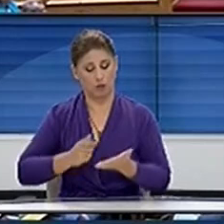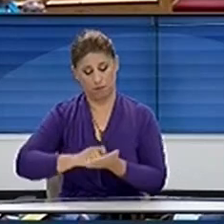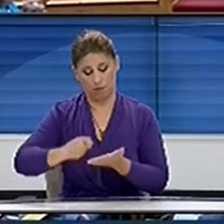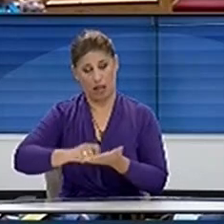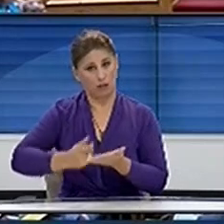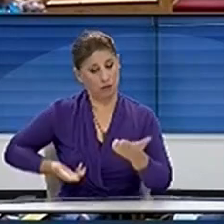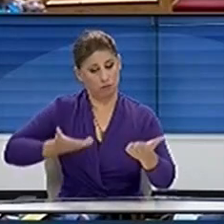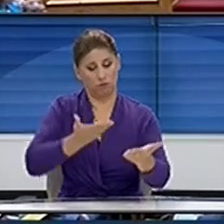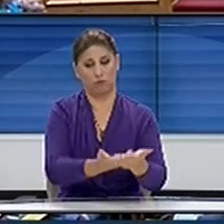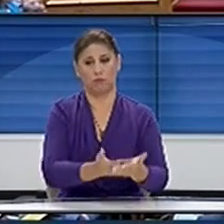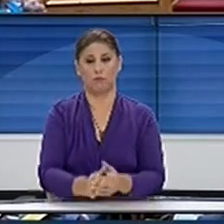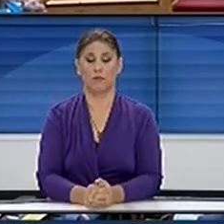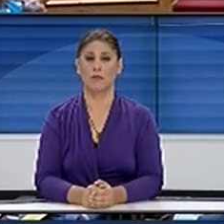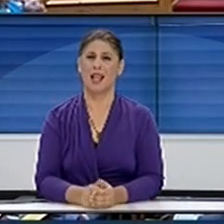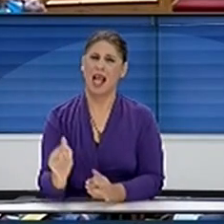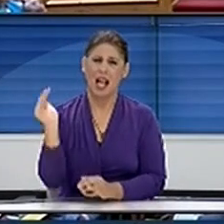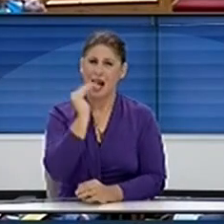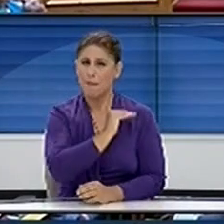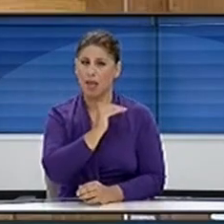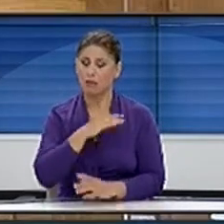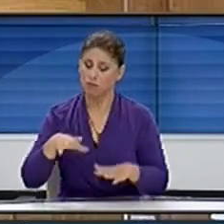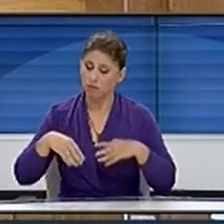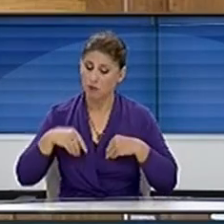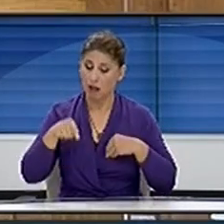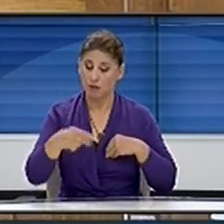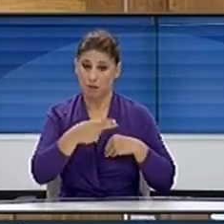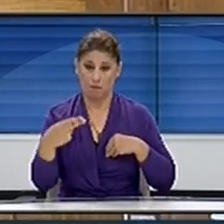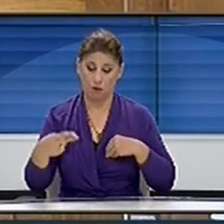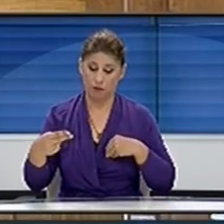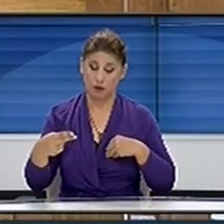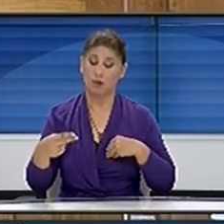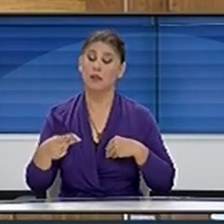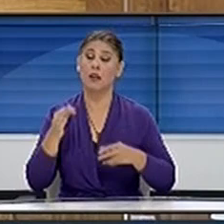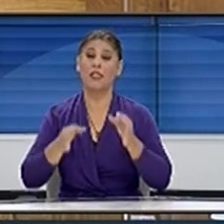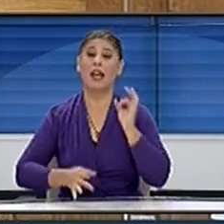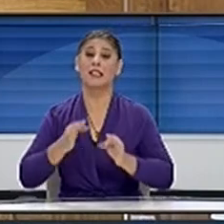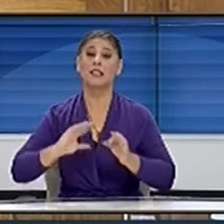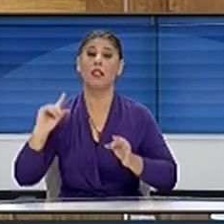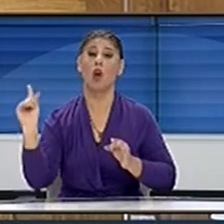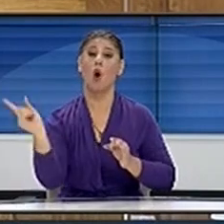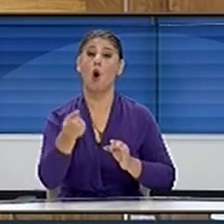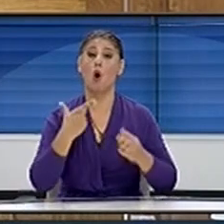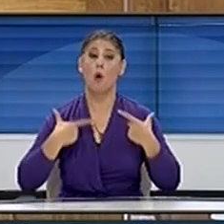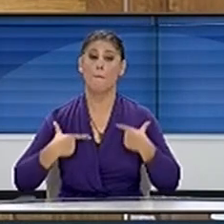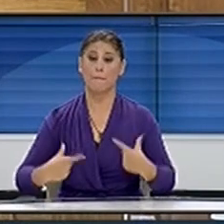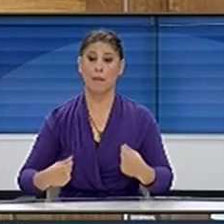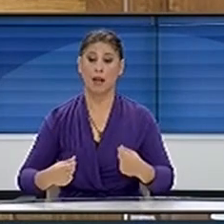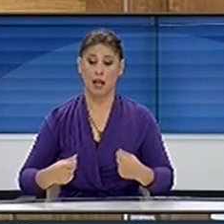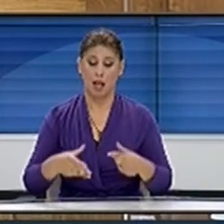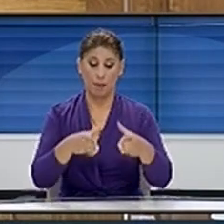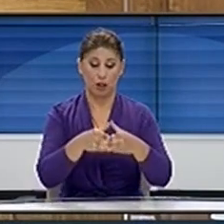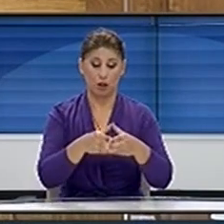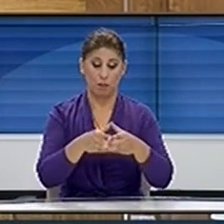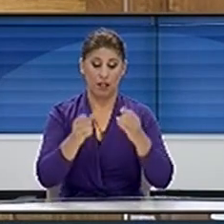Δέχθηκα επίσης αμέσως η υπόθεση να έρθει στην Ολομέλεια, στην Επιτροπή Θεσμών και